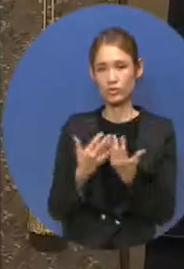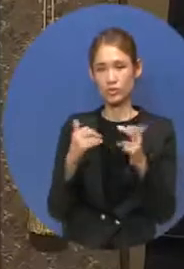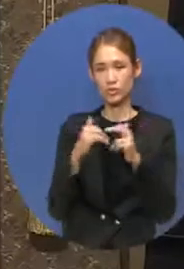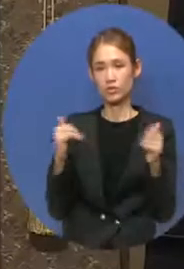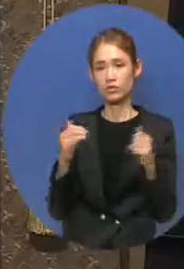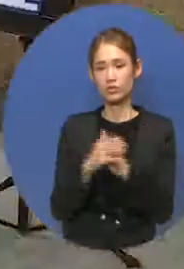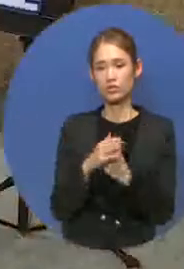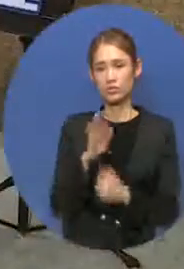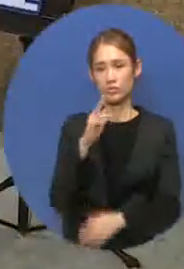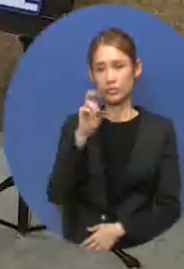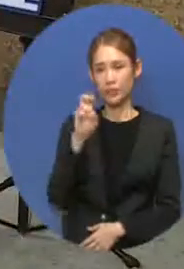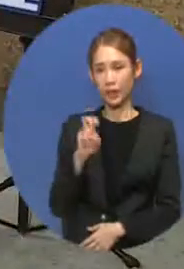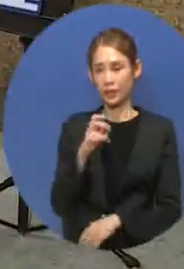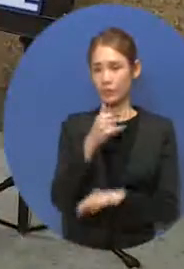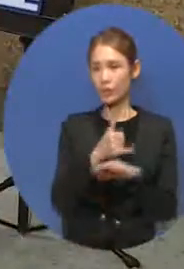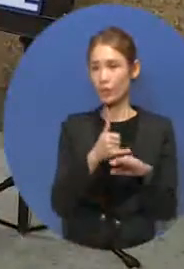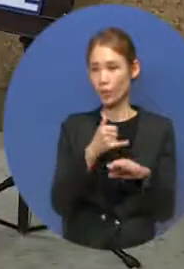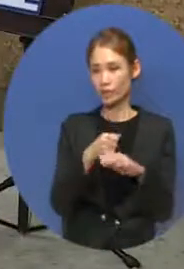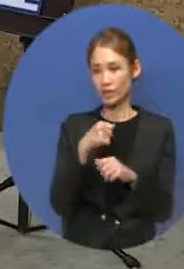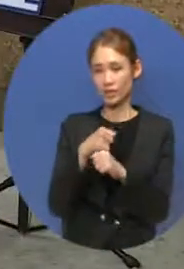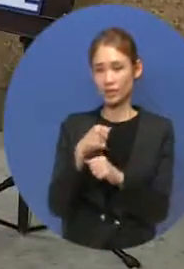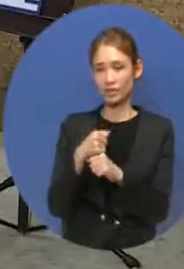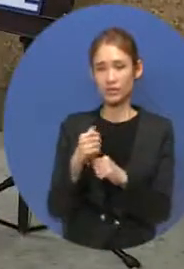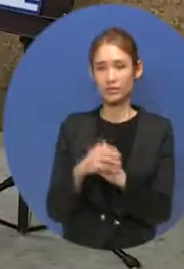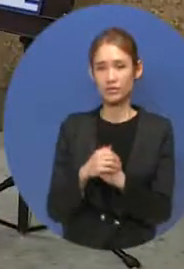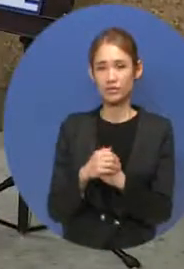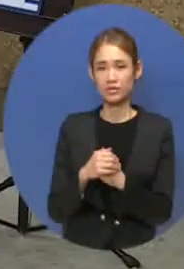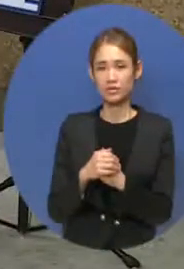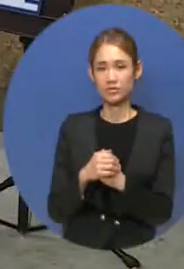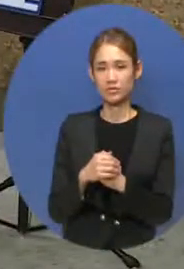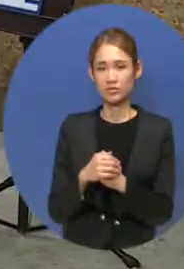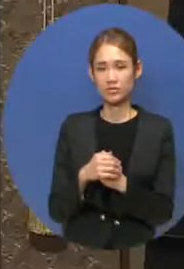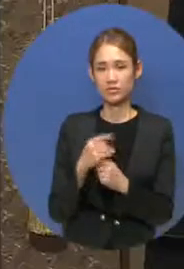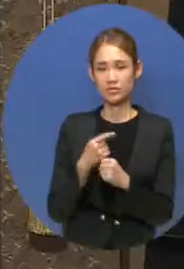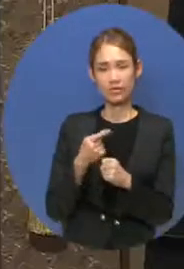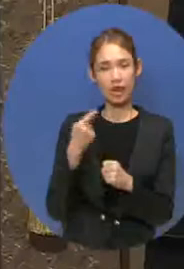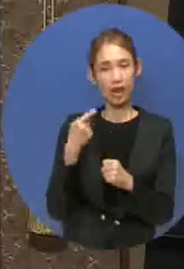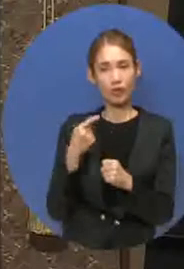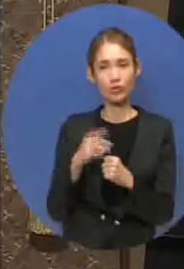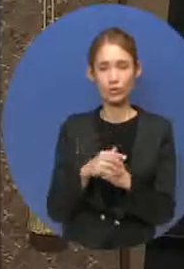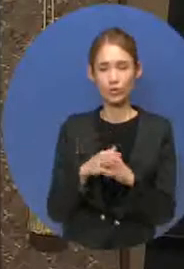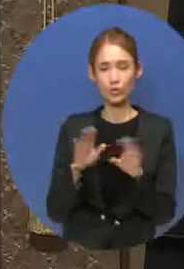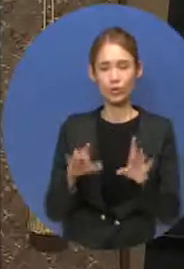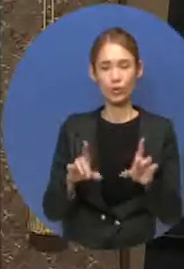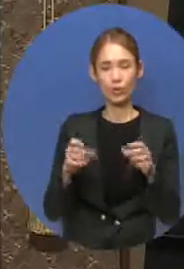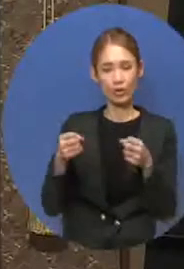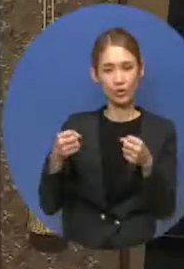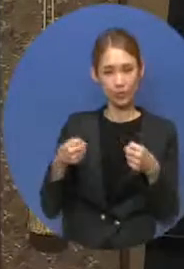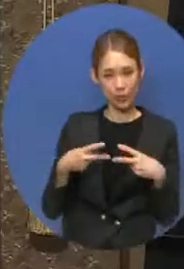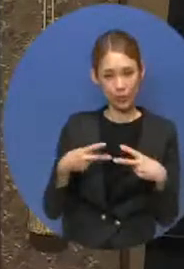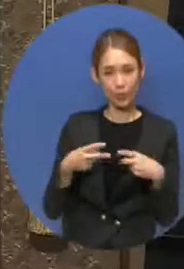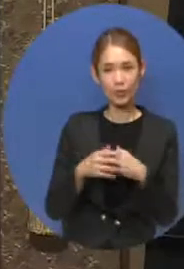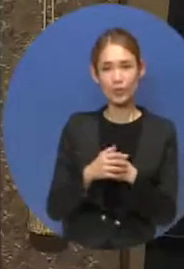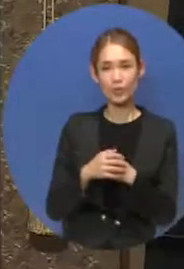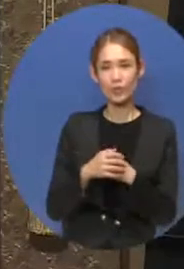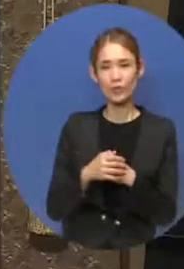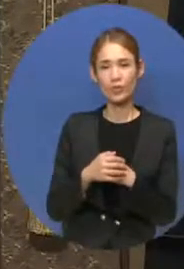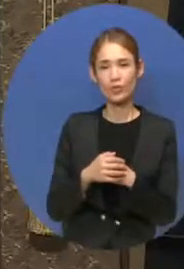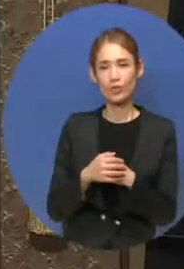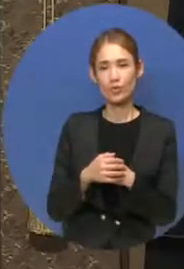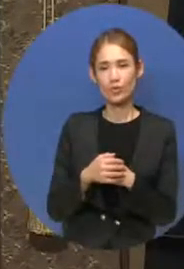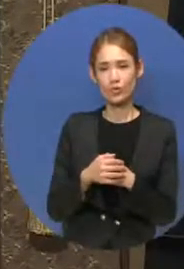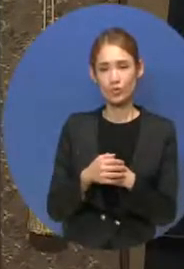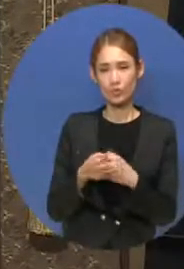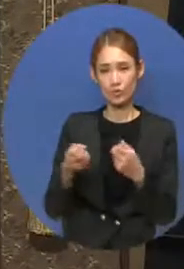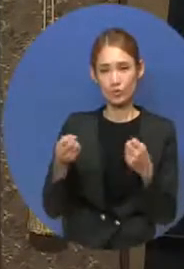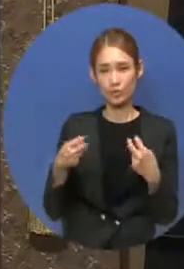당사자가 밤농사를 지으셔서 네, 저희한테 작년에도 보내주셨고 예. 올해도 또 밤